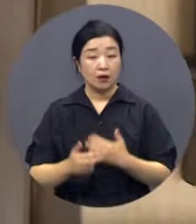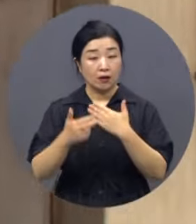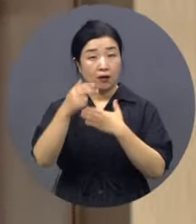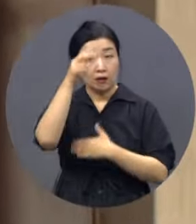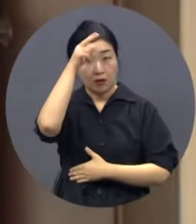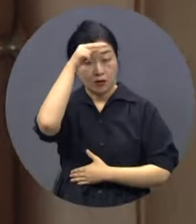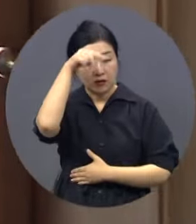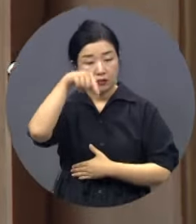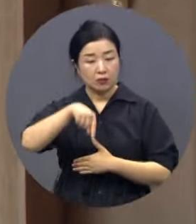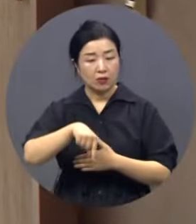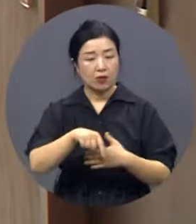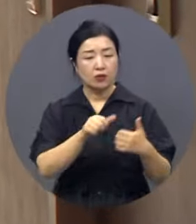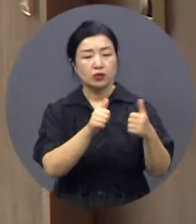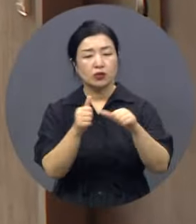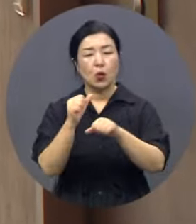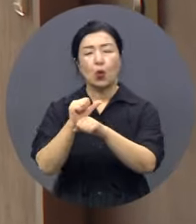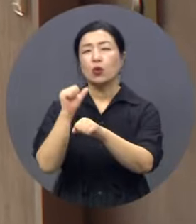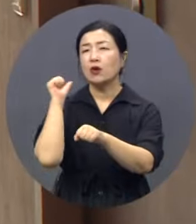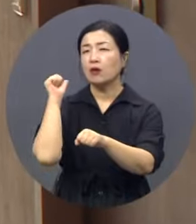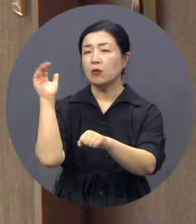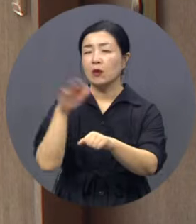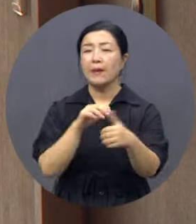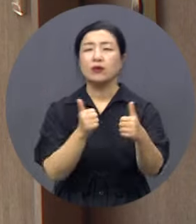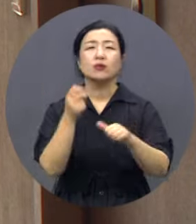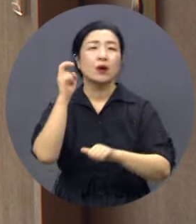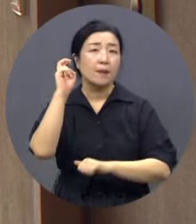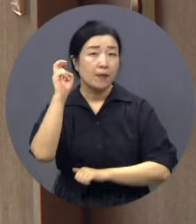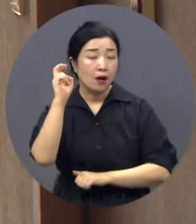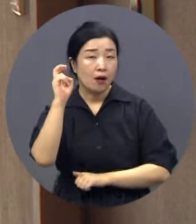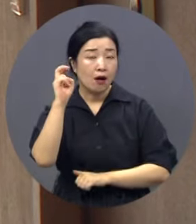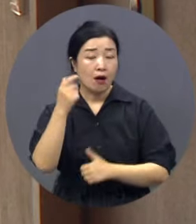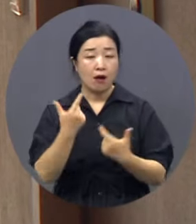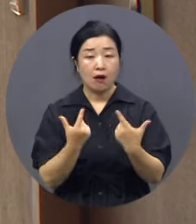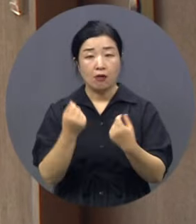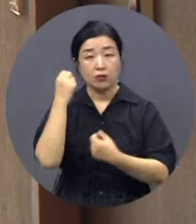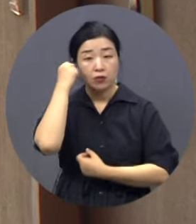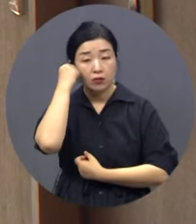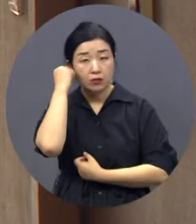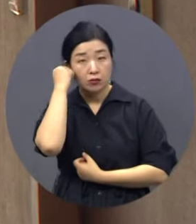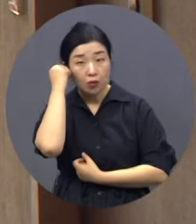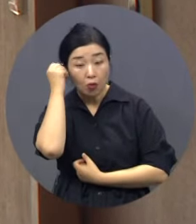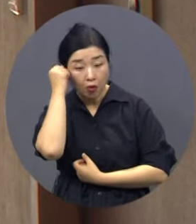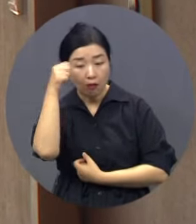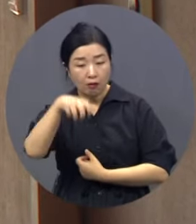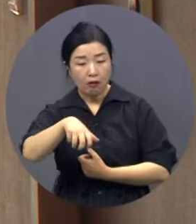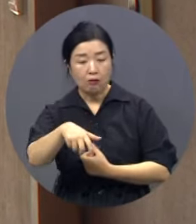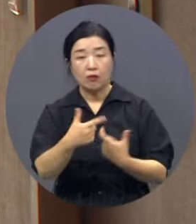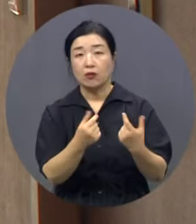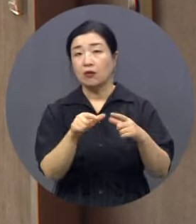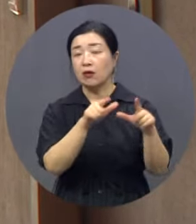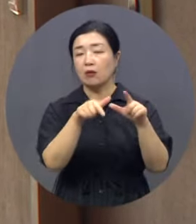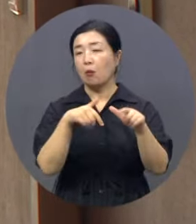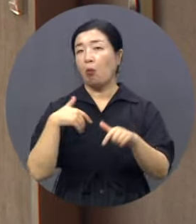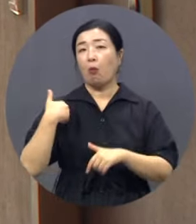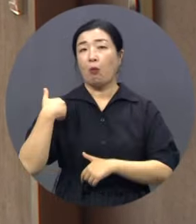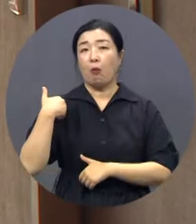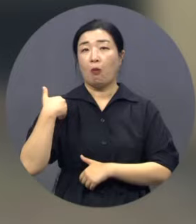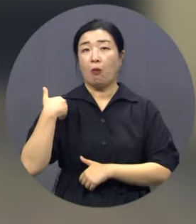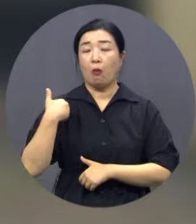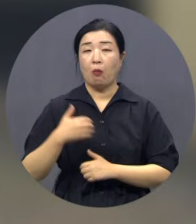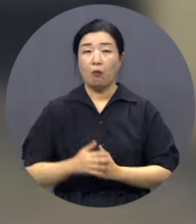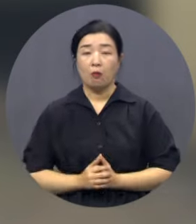남성이 숨진지 5년 정도 된 것으로 보고 있는데 같은 여관에 거주하는 사람들도이 같은 사실을 몰랐다고